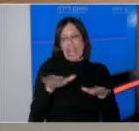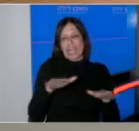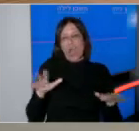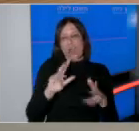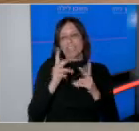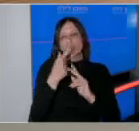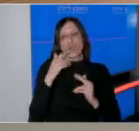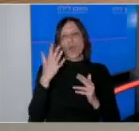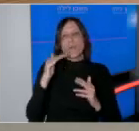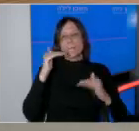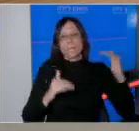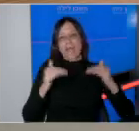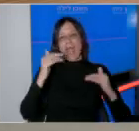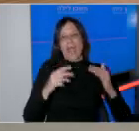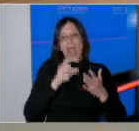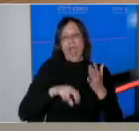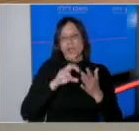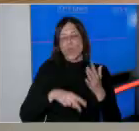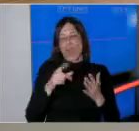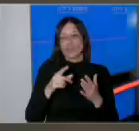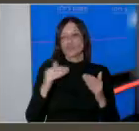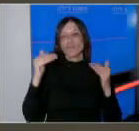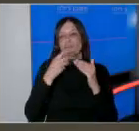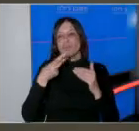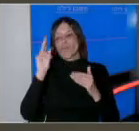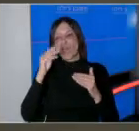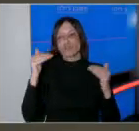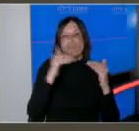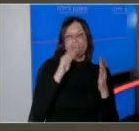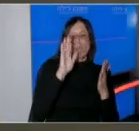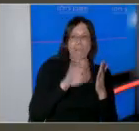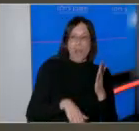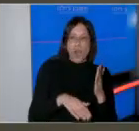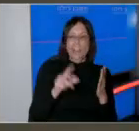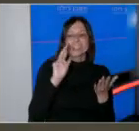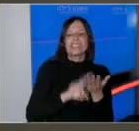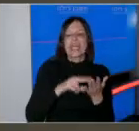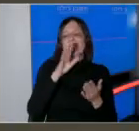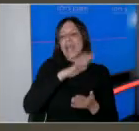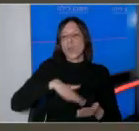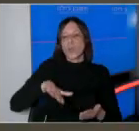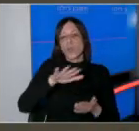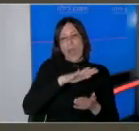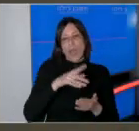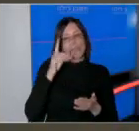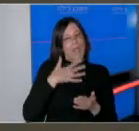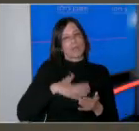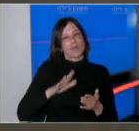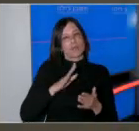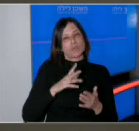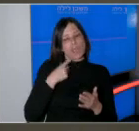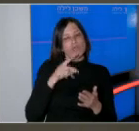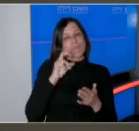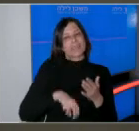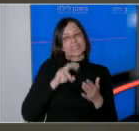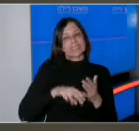עוד פערי ארנונה בין שווים יותר לשווים פחות. צדק לכל, פשוט. אני גם אשמח שיחילו מיסי ירושה, כמו